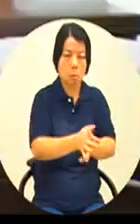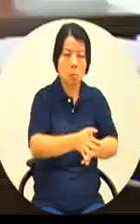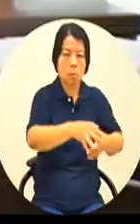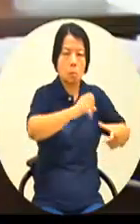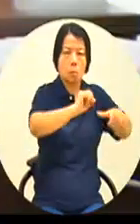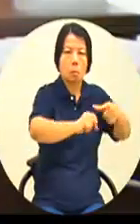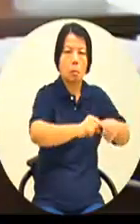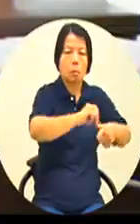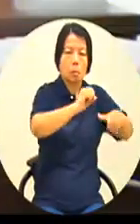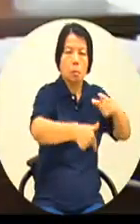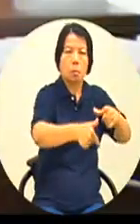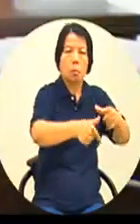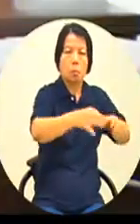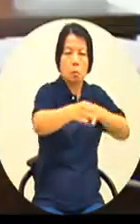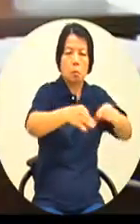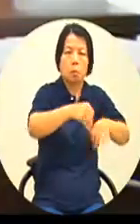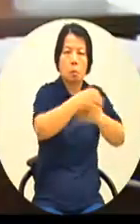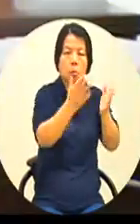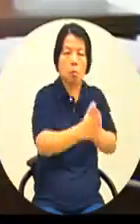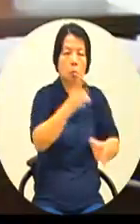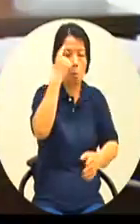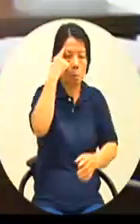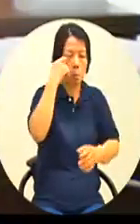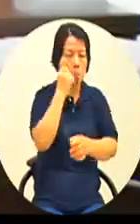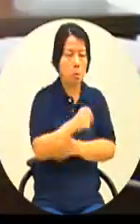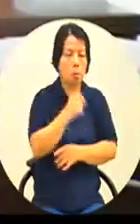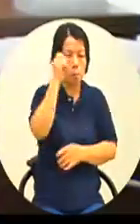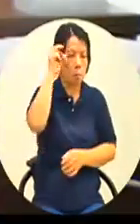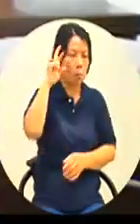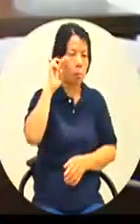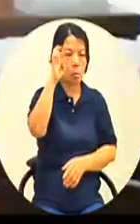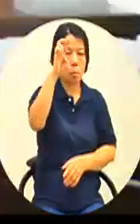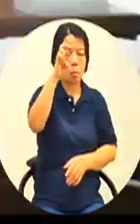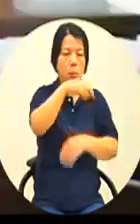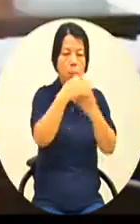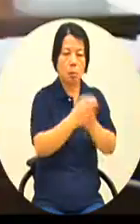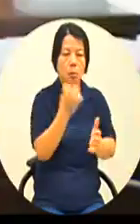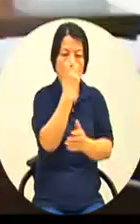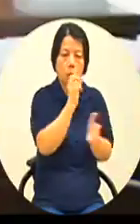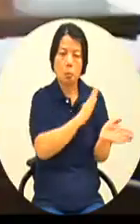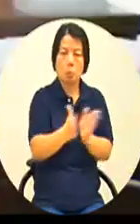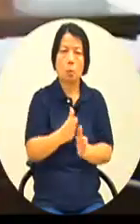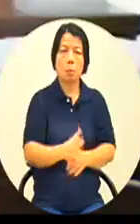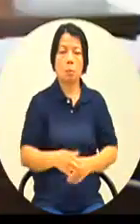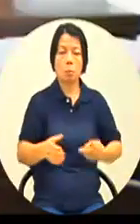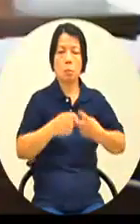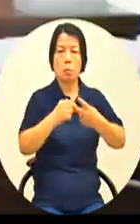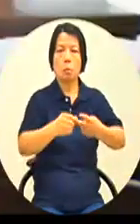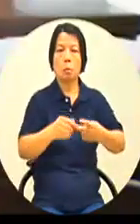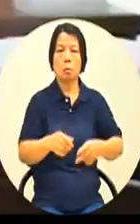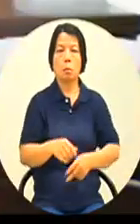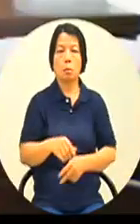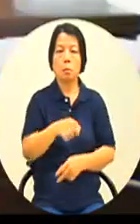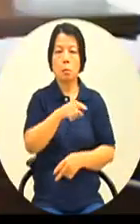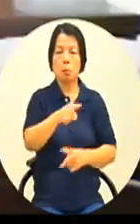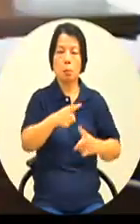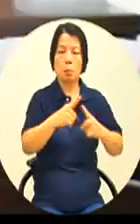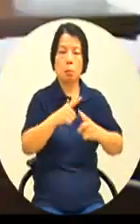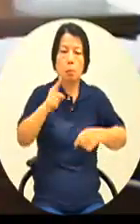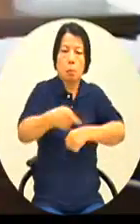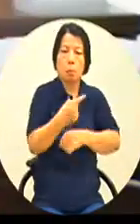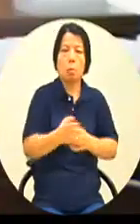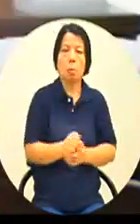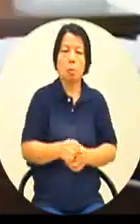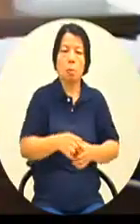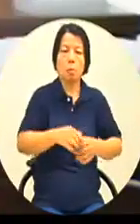是非常有理念的非常可以管理的人来管理这个部分。然后第二，你们的人力外包，你